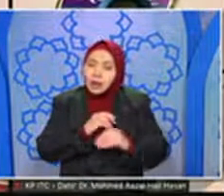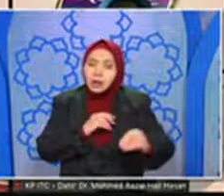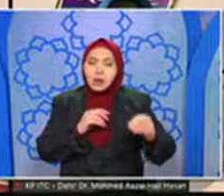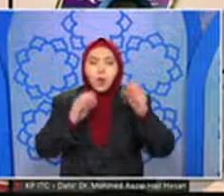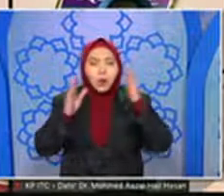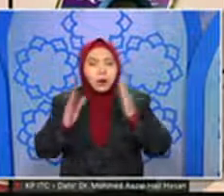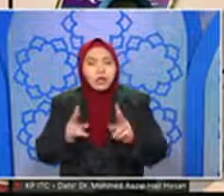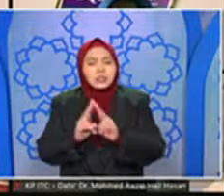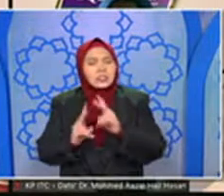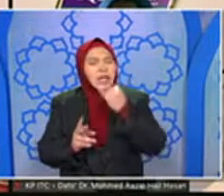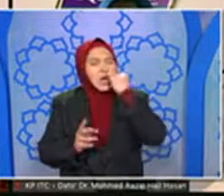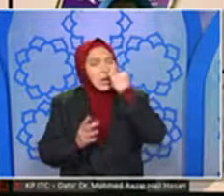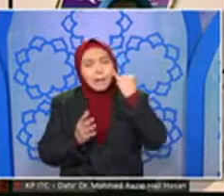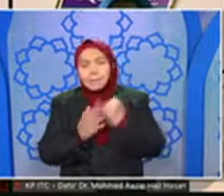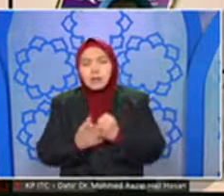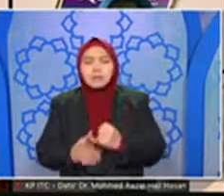ويتجنبها الأشقى